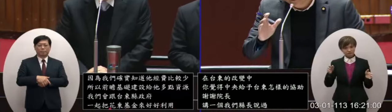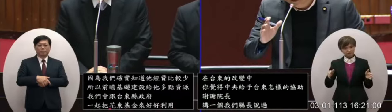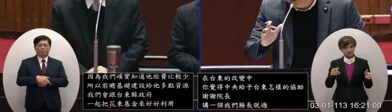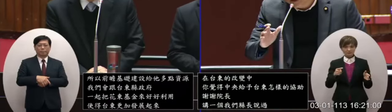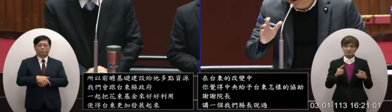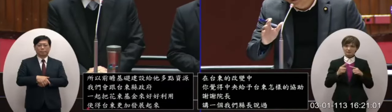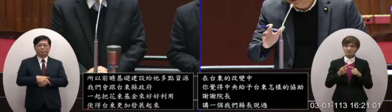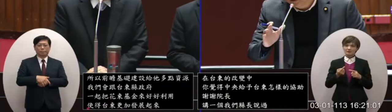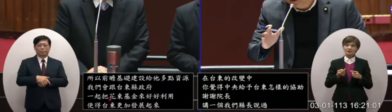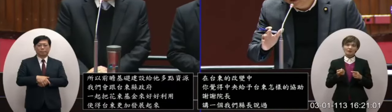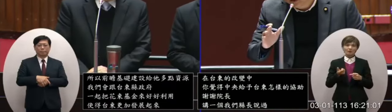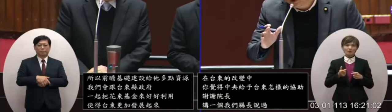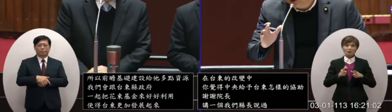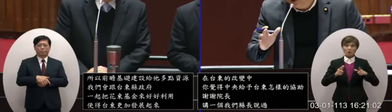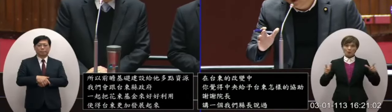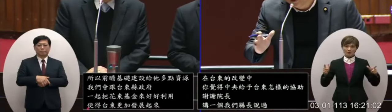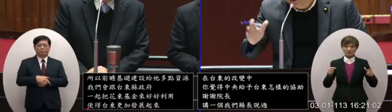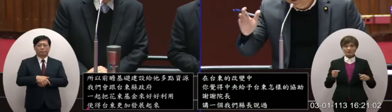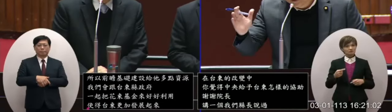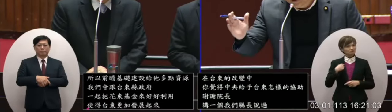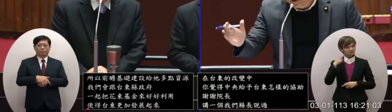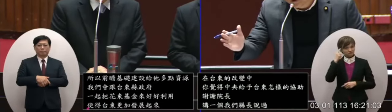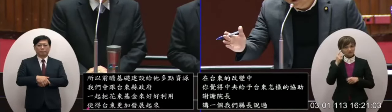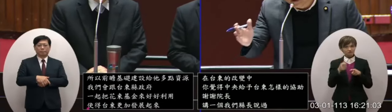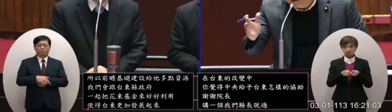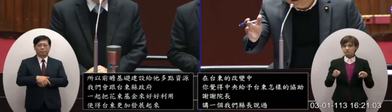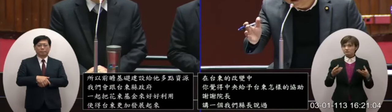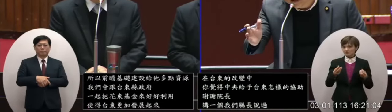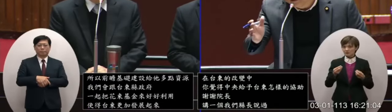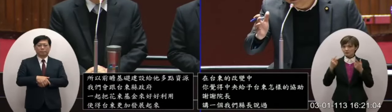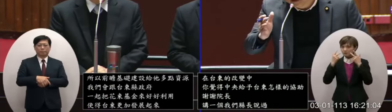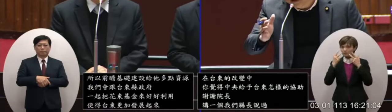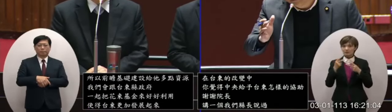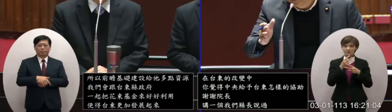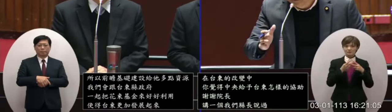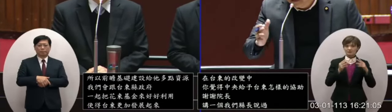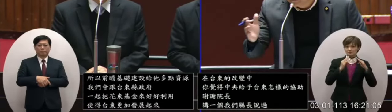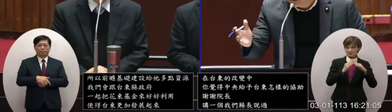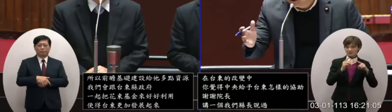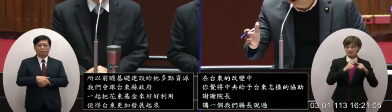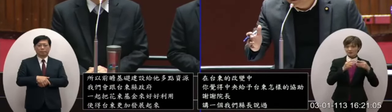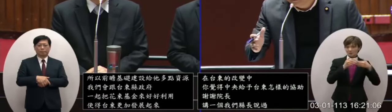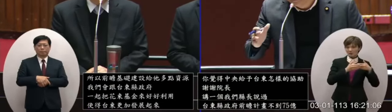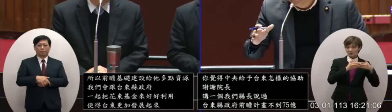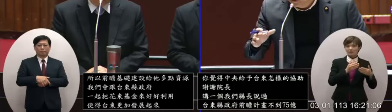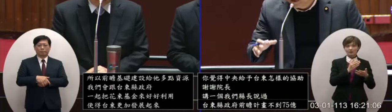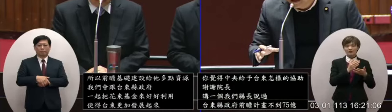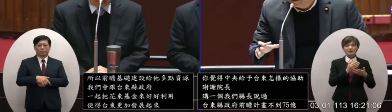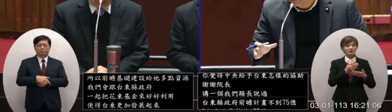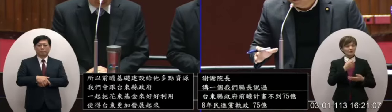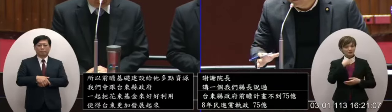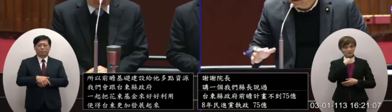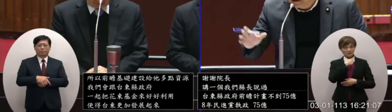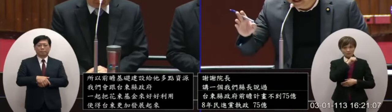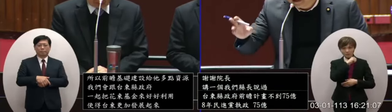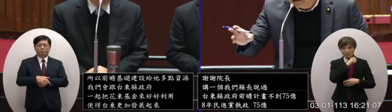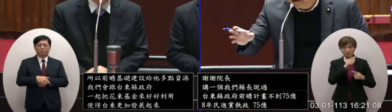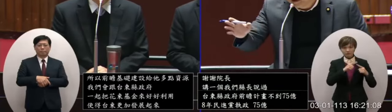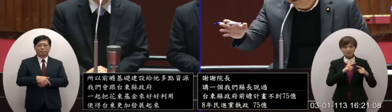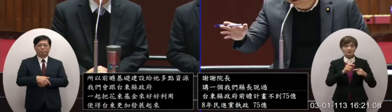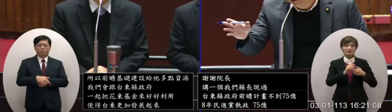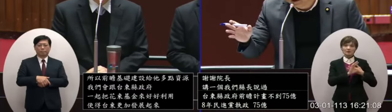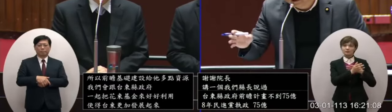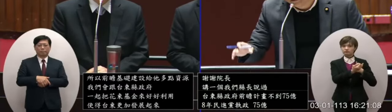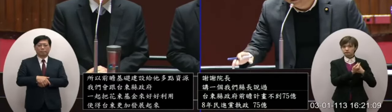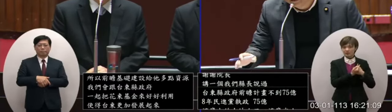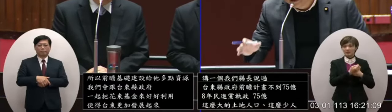平。特别是我们台东县内族群多元，除了原住民、客家人、闽汉，还有新住民，我们还要管理两个离